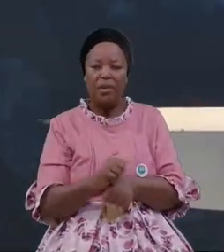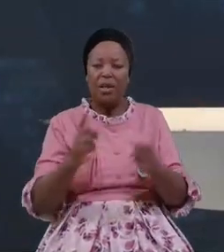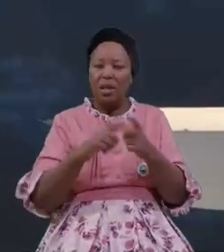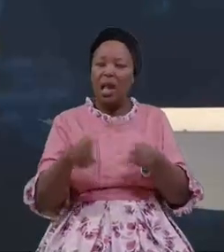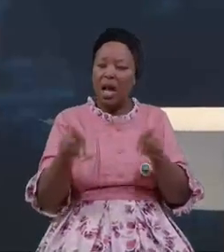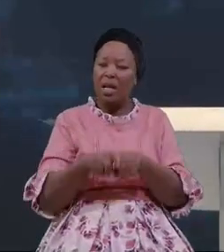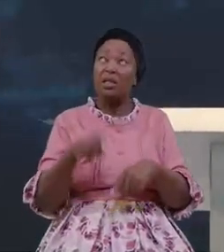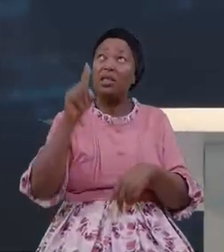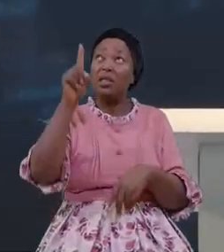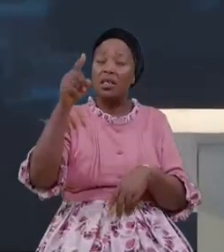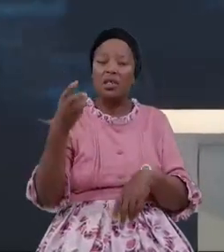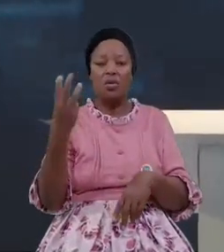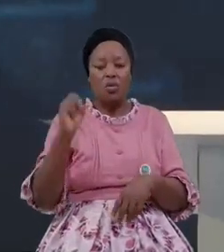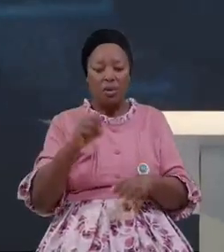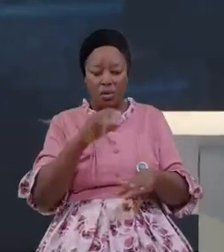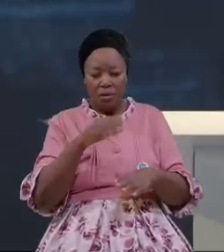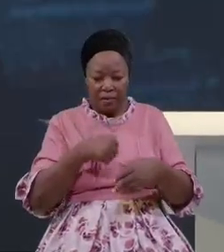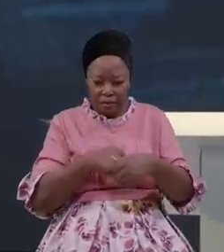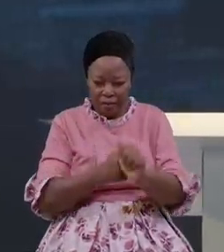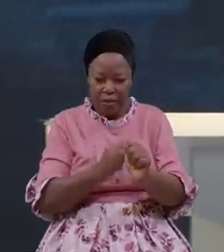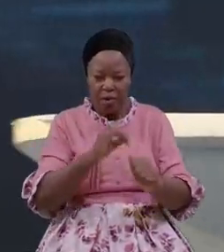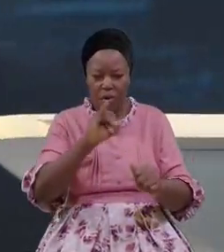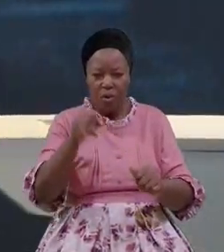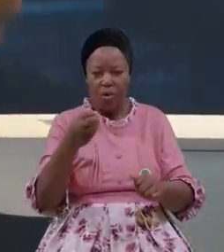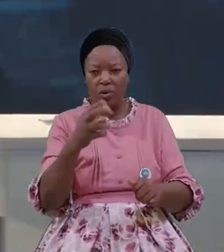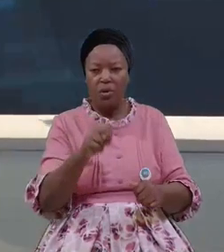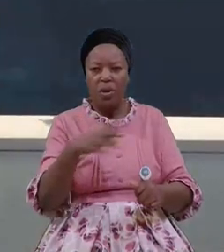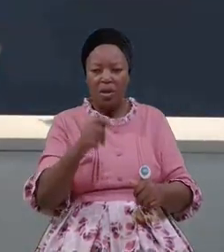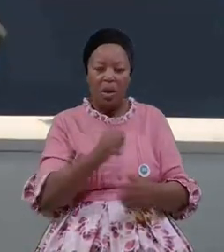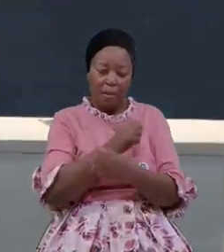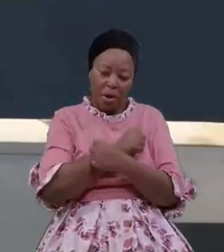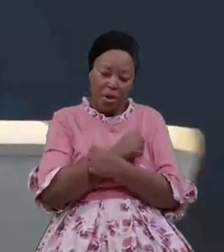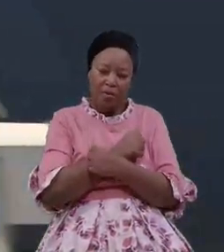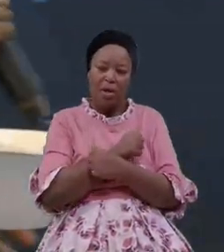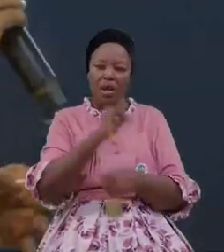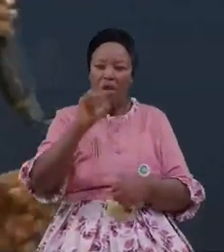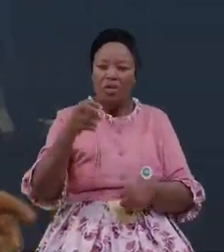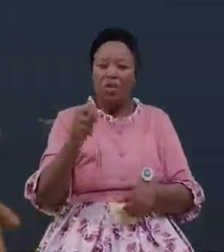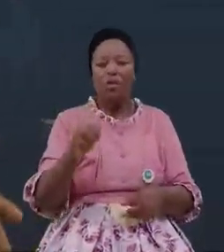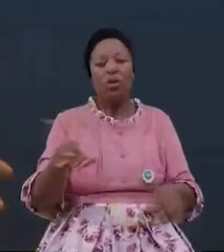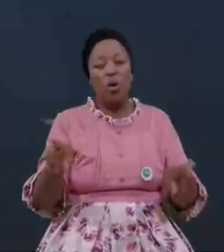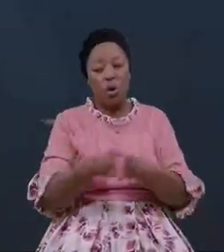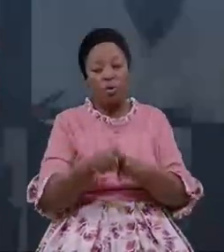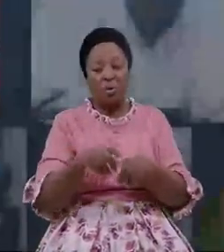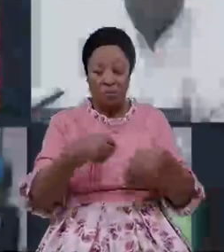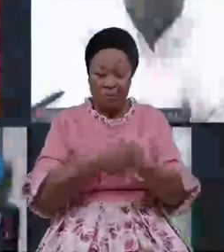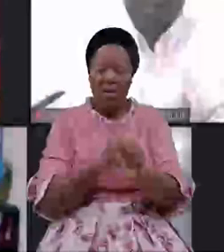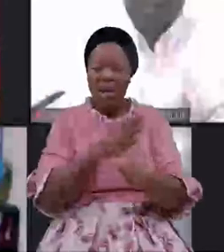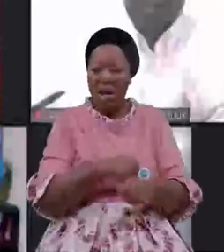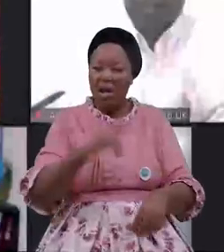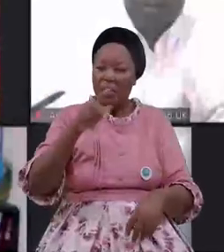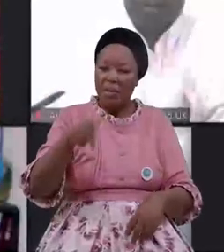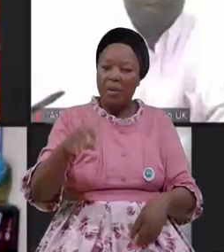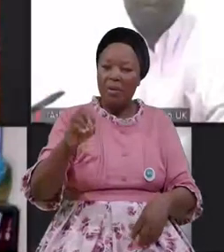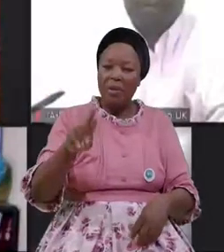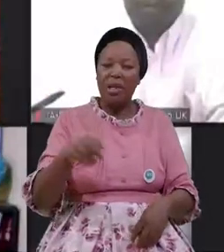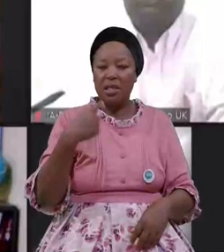comme il suivait Jean le bien-aimé Jean a suivi Pier a dit